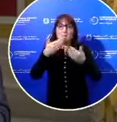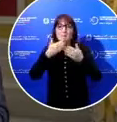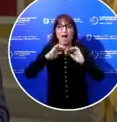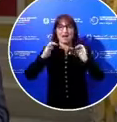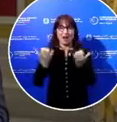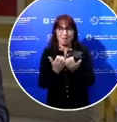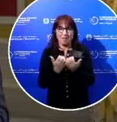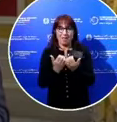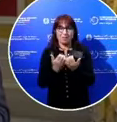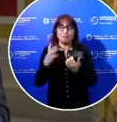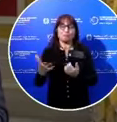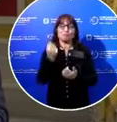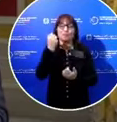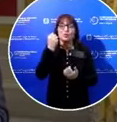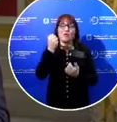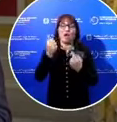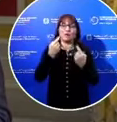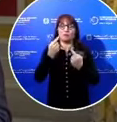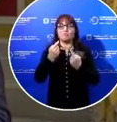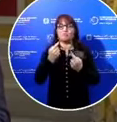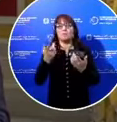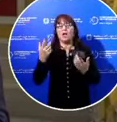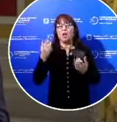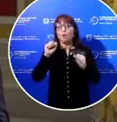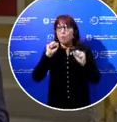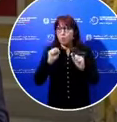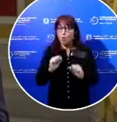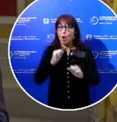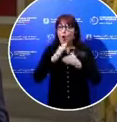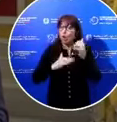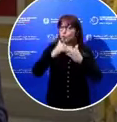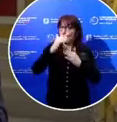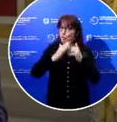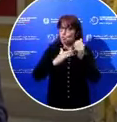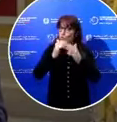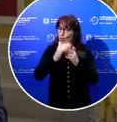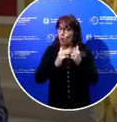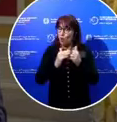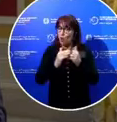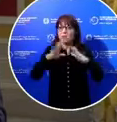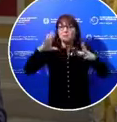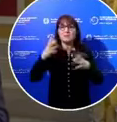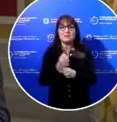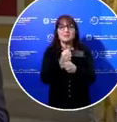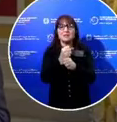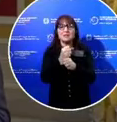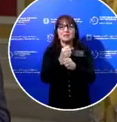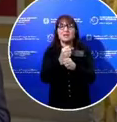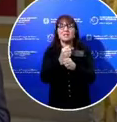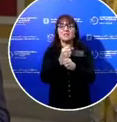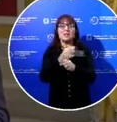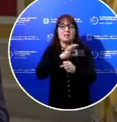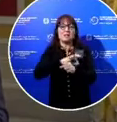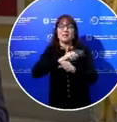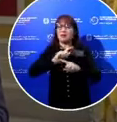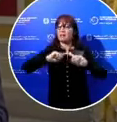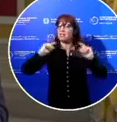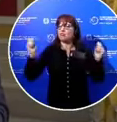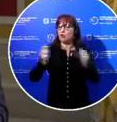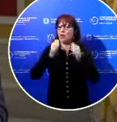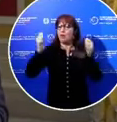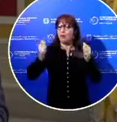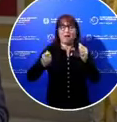tradurre le ragioni di un confronto anche acceso, ma pur sempre costruttivo, in una sintesi che ambisca ad un interesse generale